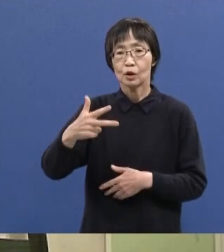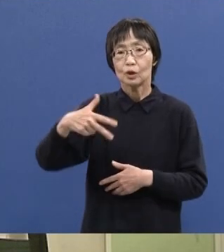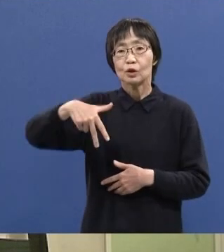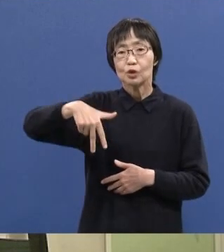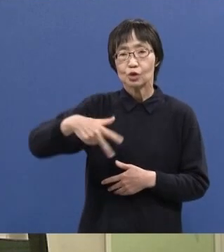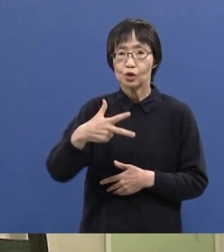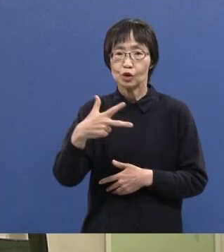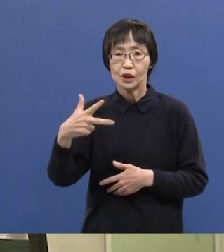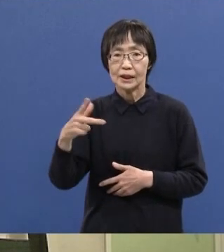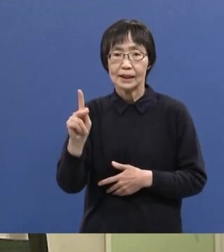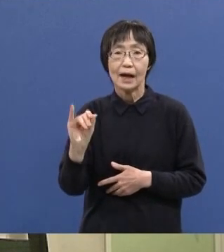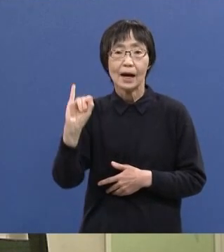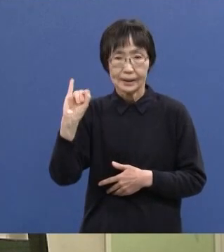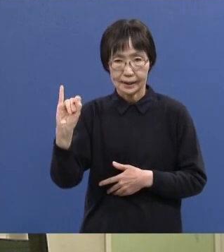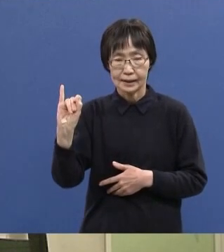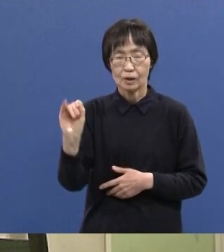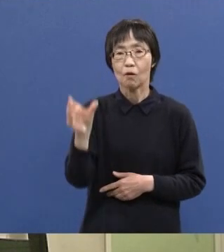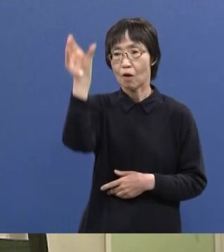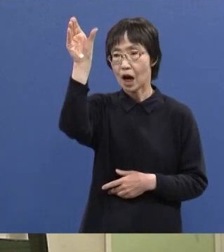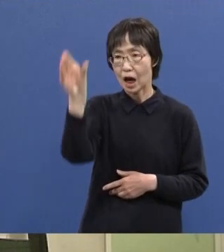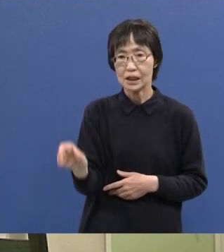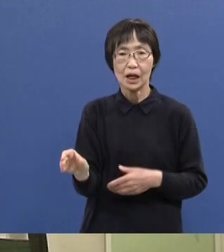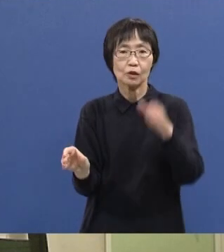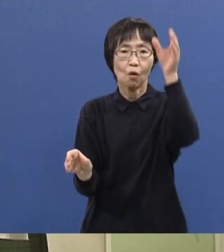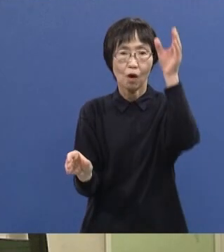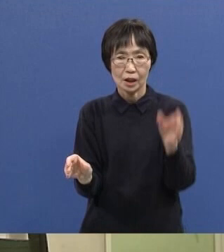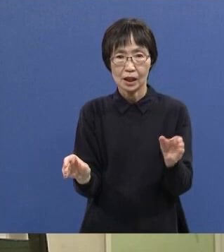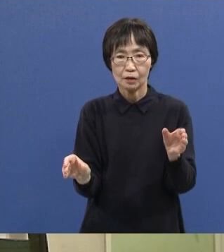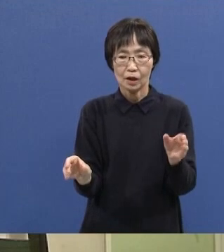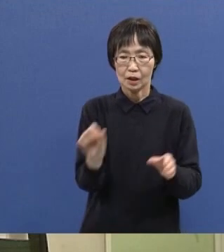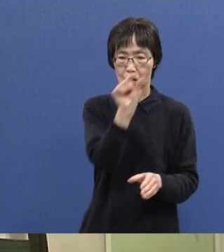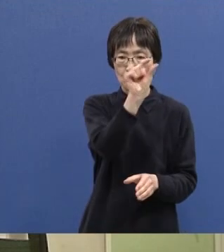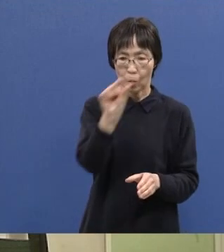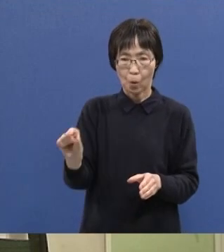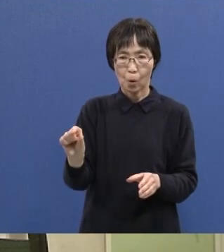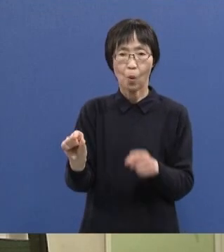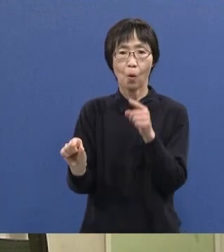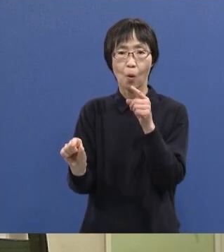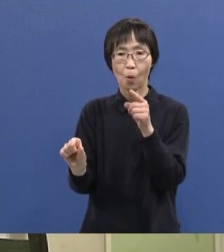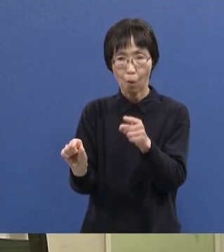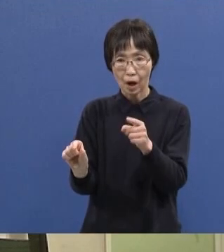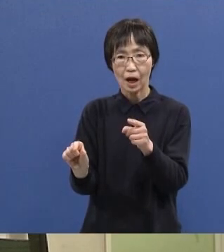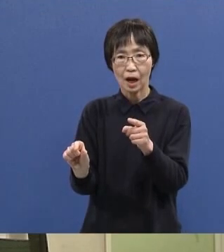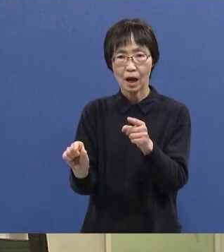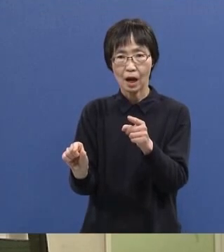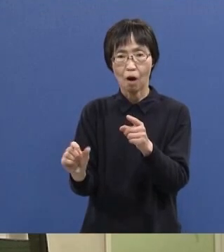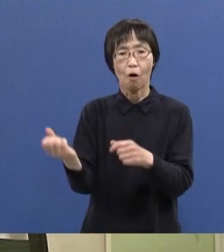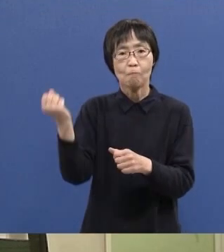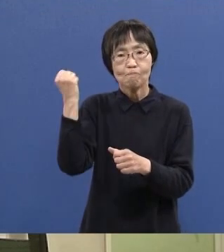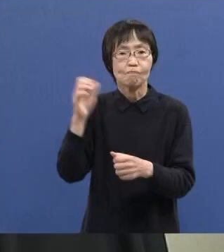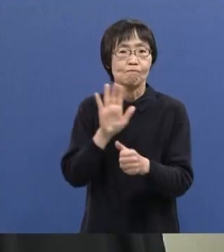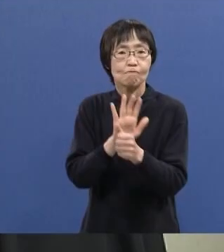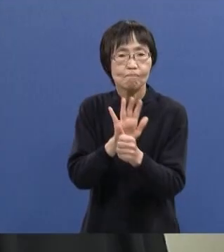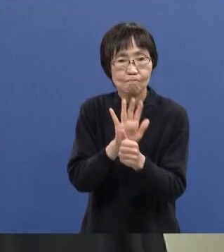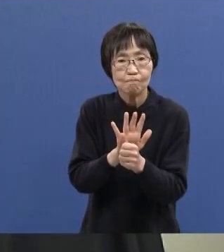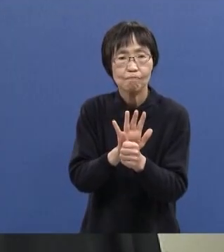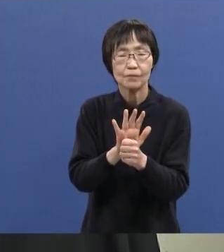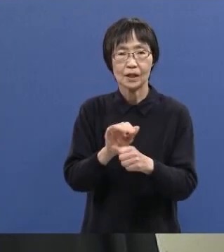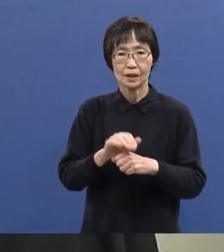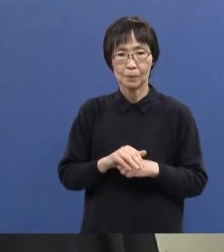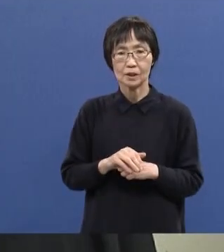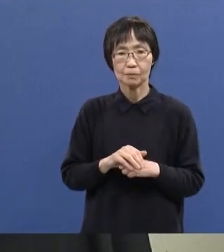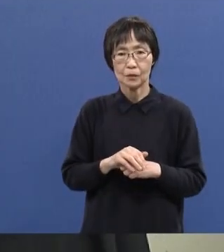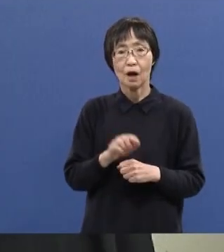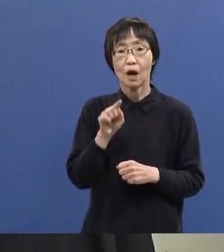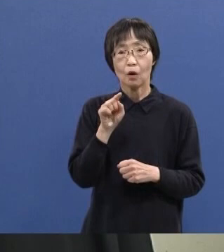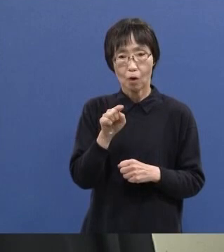部材は柱と柱の間に斜めに入れて建築物の構造を補強しています。この筋